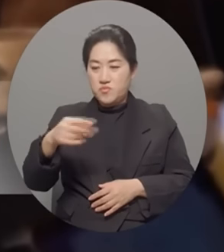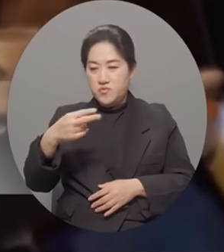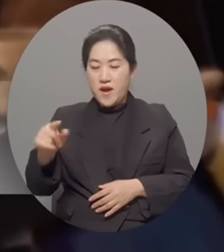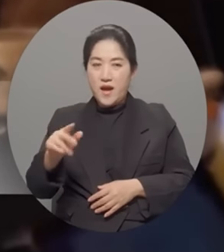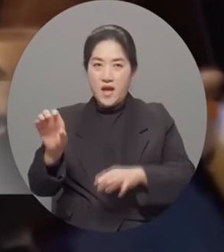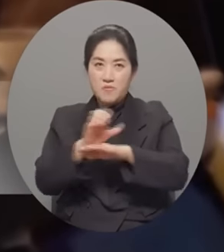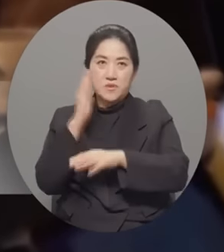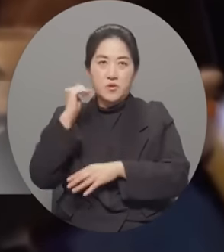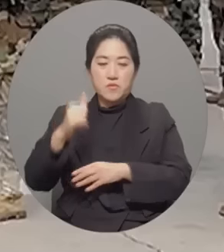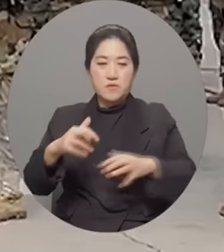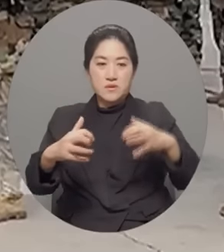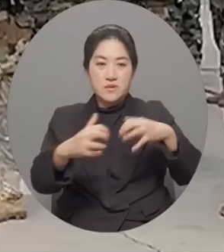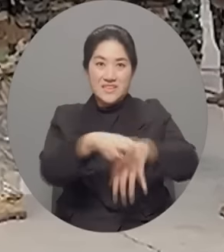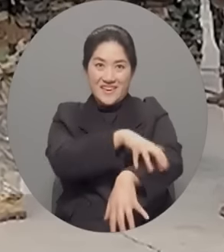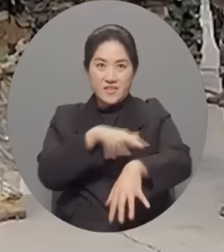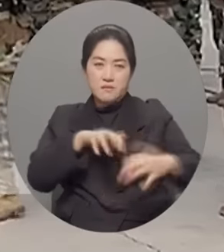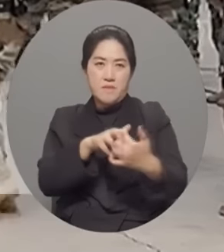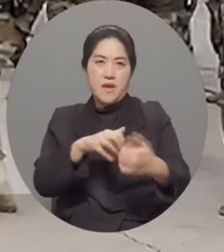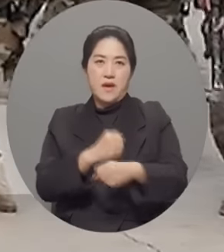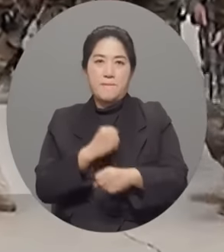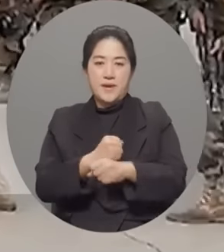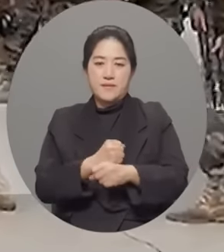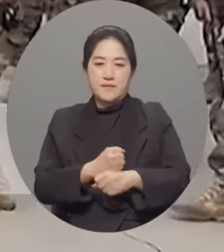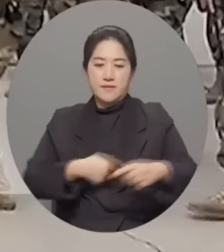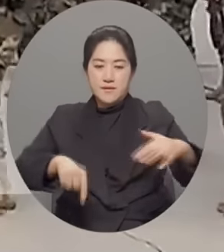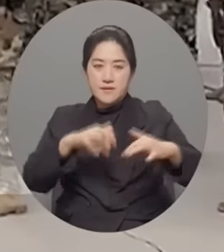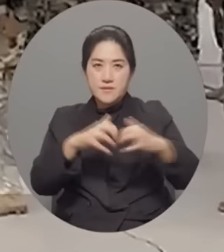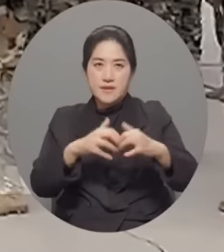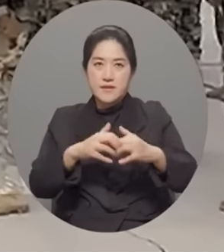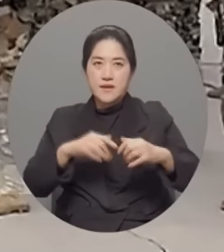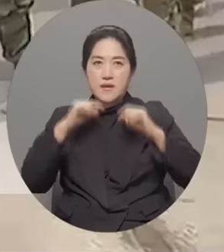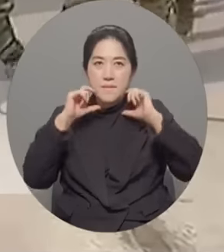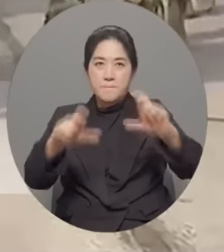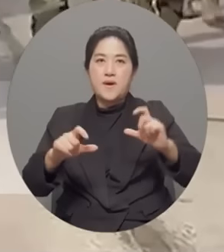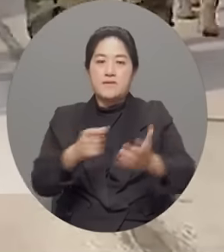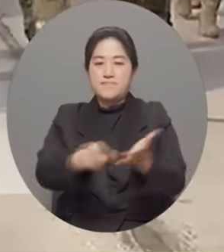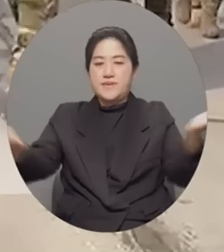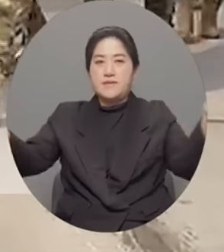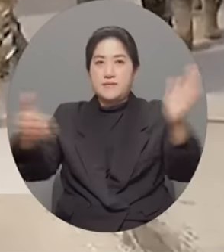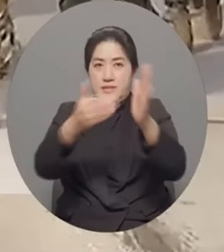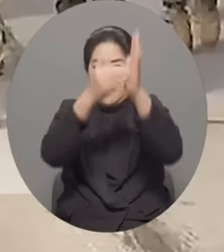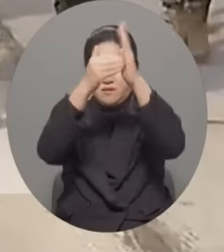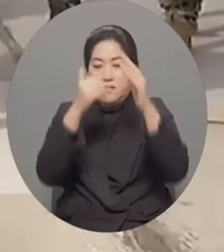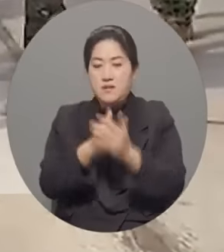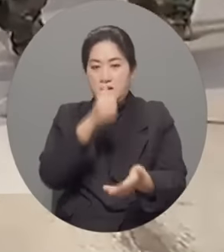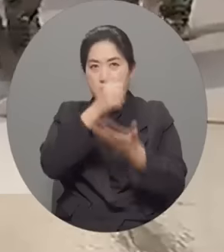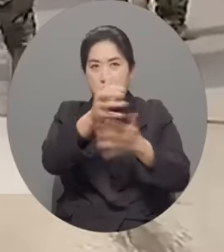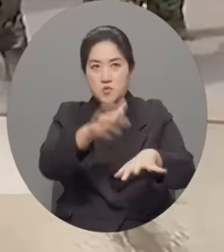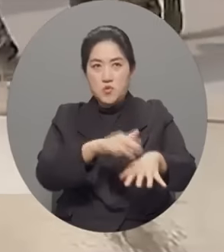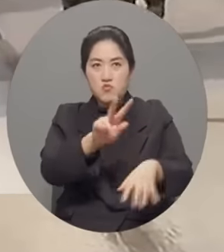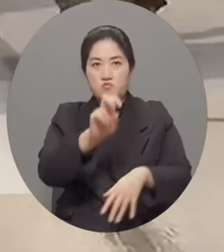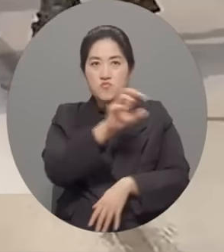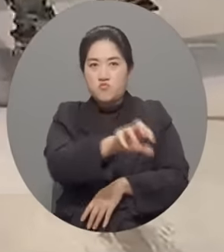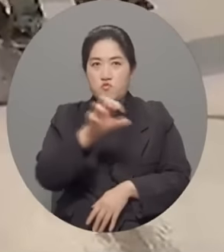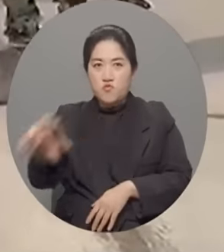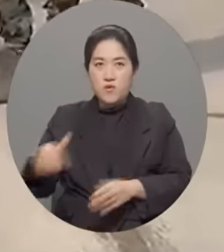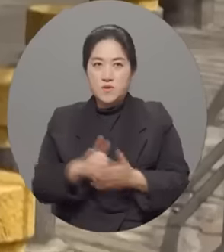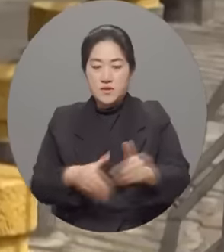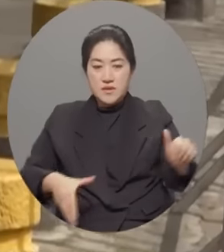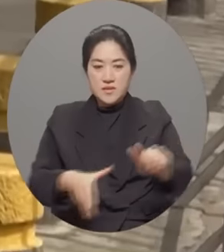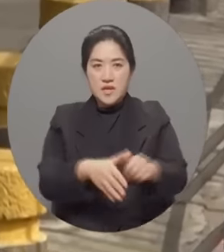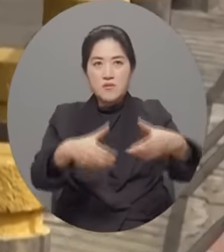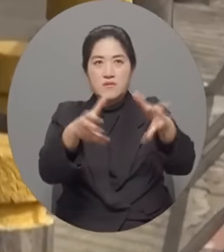전쟁을 선포했습니다. 내전을 선포하는 긴급 행정명령에 서명한 뒤 범죄 조직 22곳을